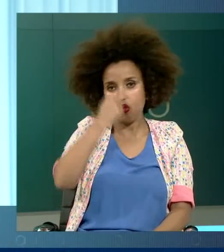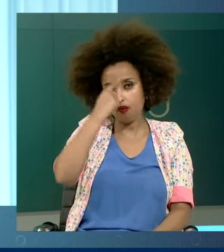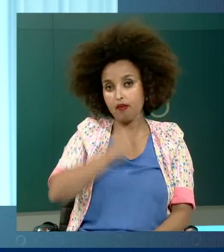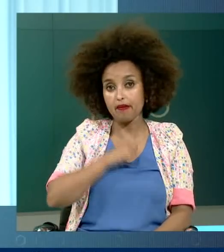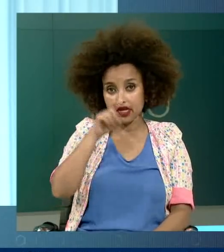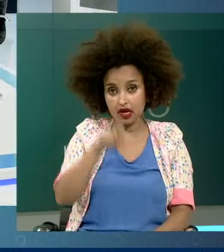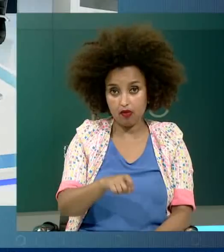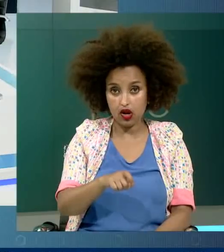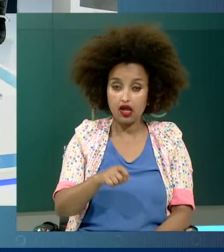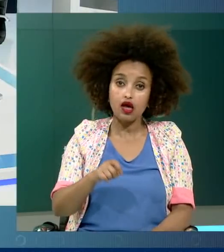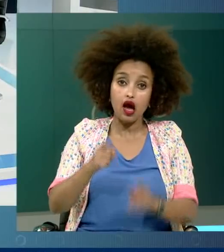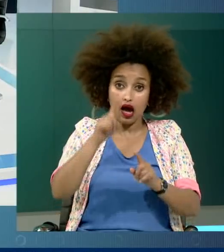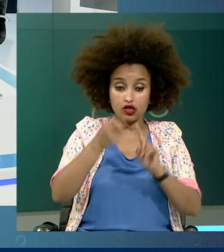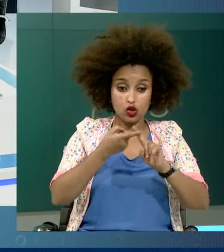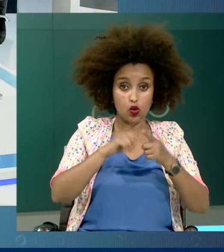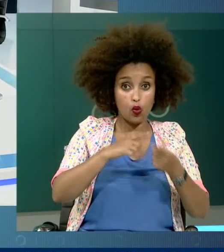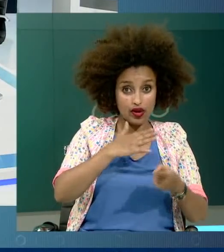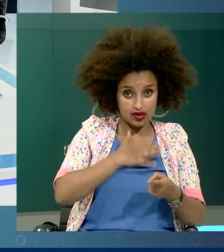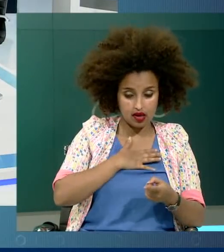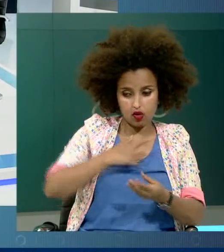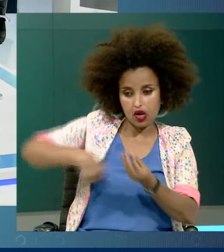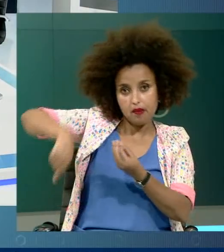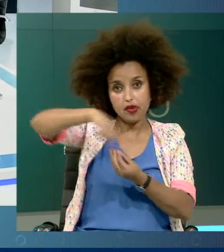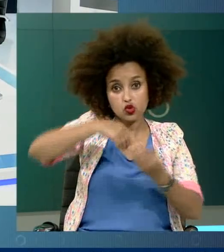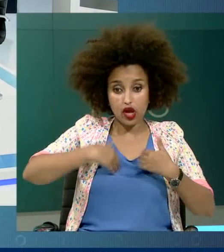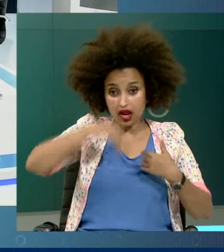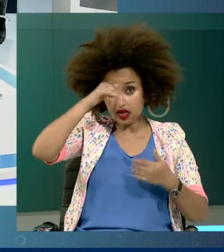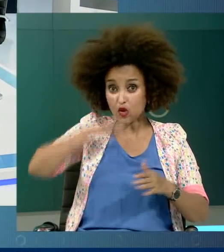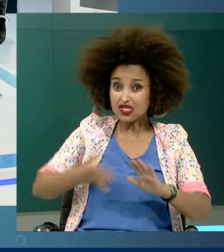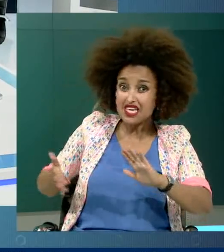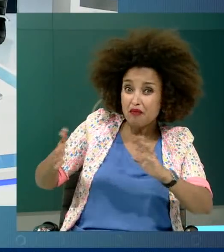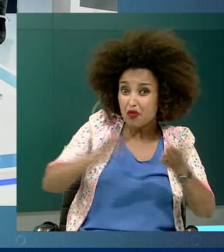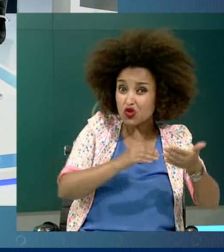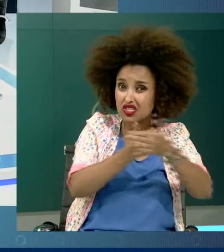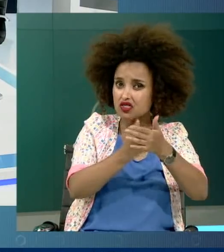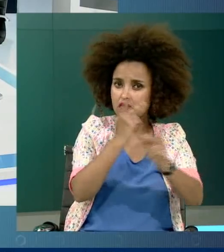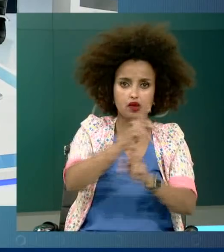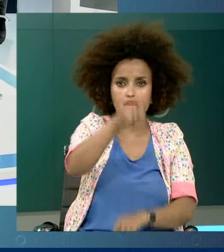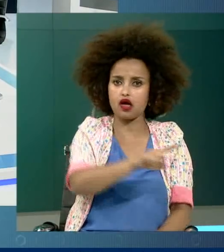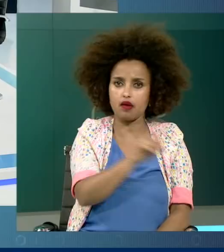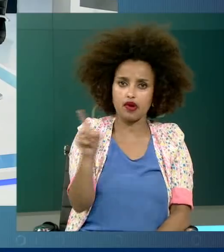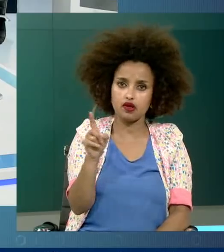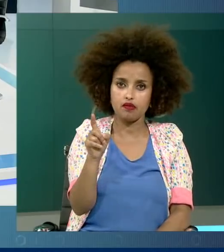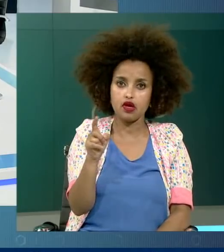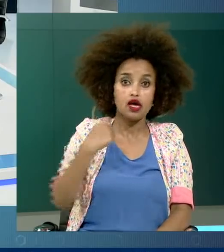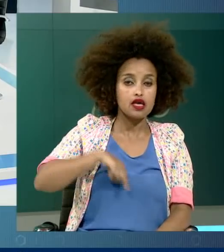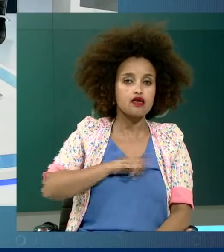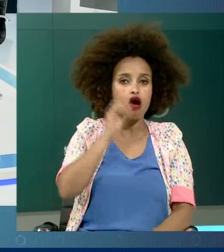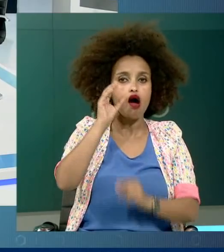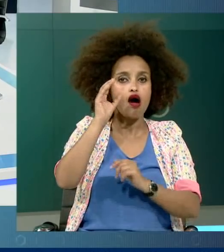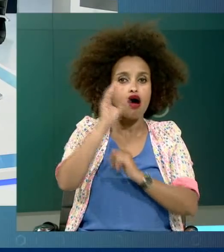አንዱ ጓደኛዬን፣ አንድ ማቆሶ፣ አንድ በዙሪያ ያለ ሰው በህይወት እስካጣው ድረስ መጠበቅ መቻል የለብንም። ያው የሀገራችን ተረት አለ፣ ብልህ